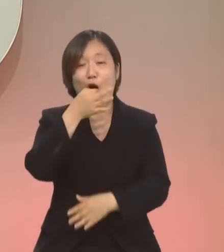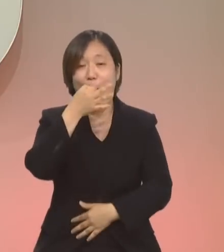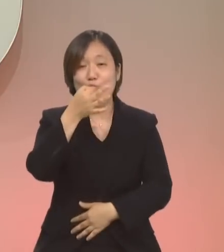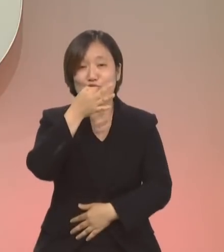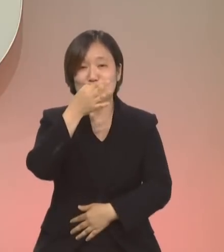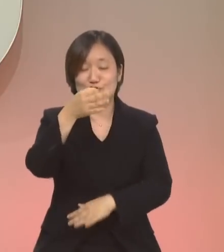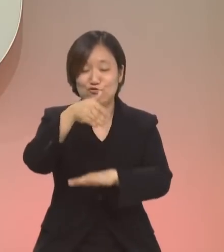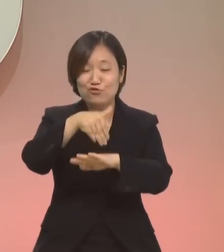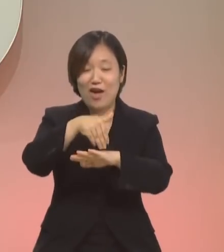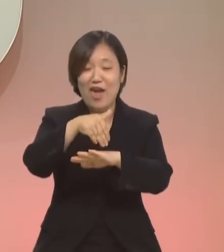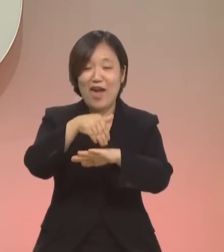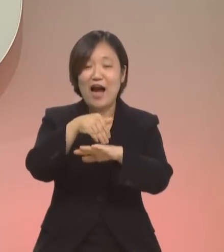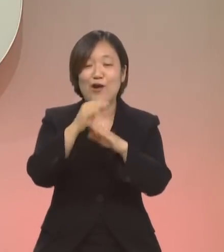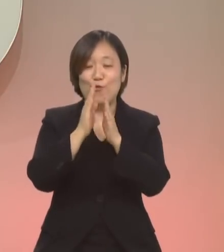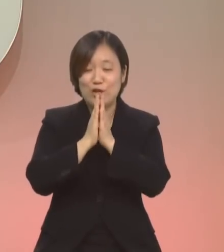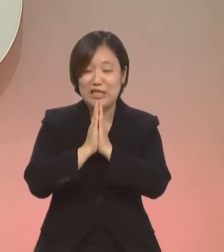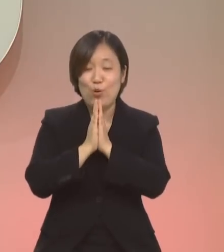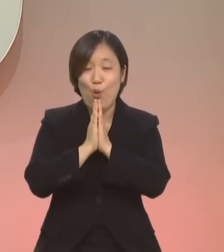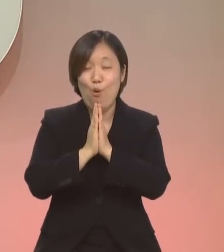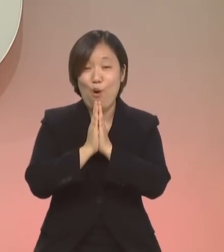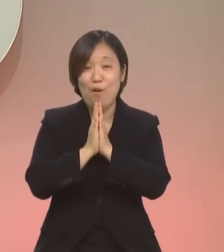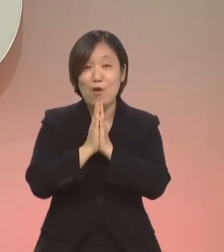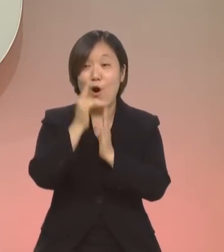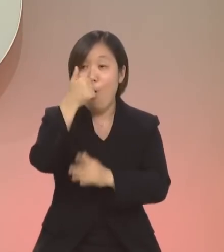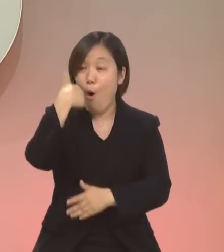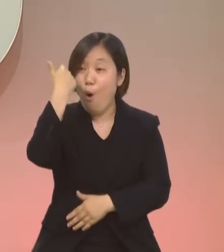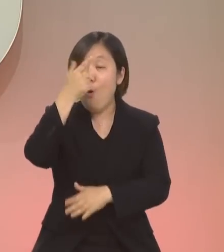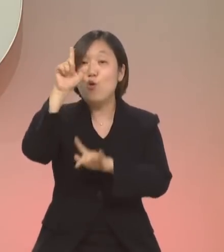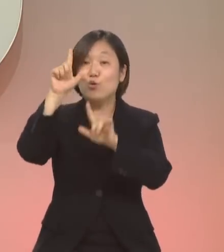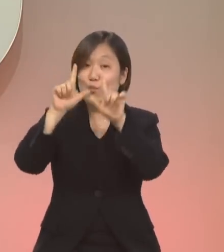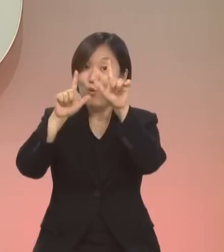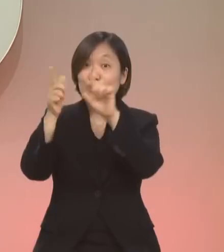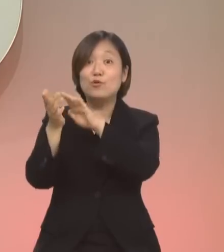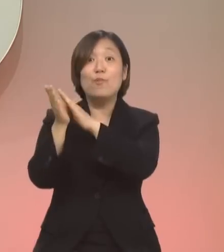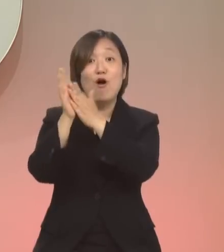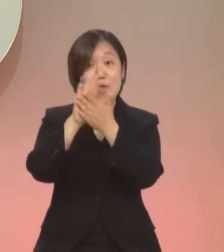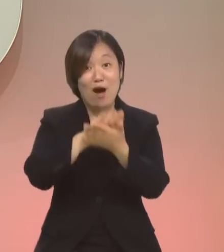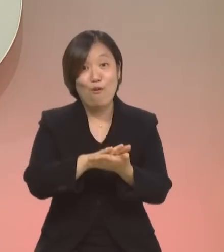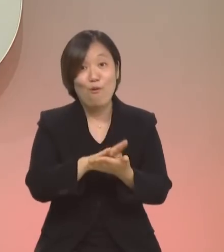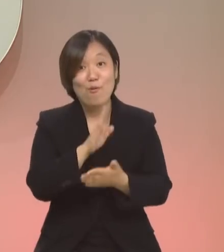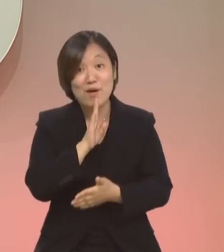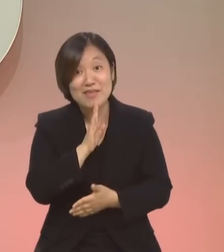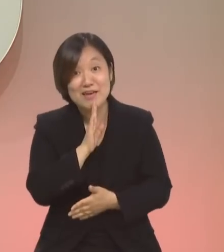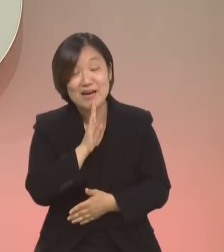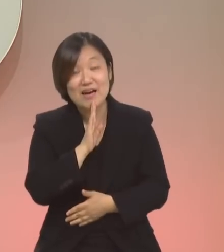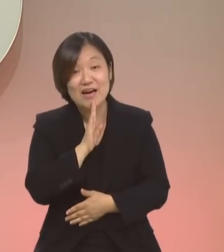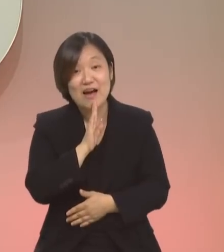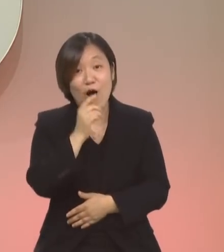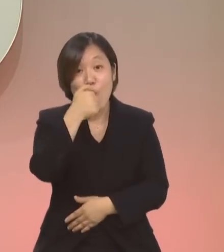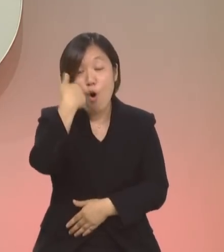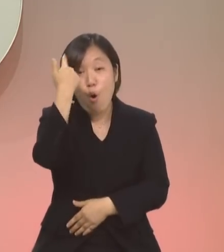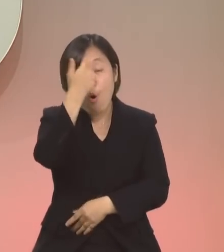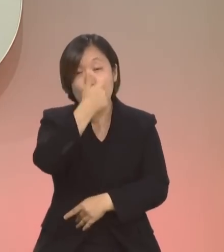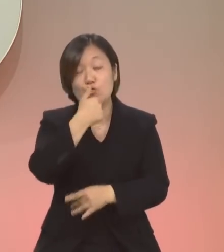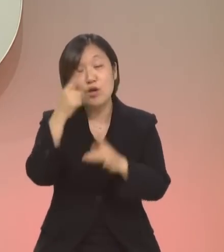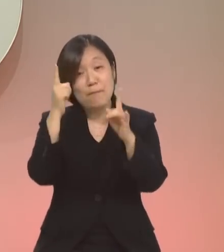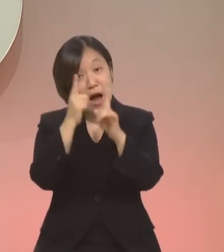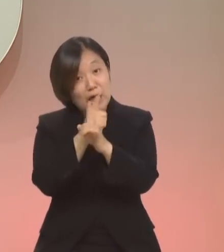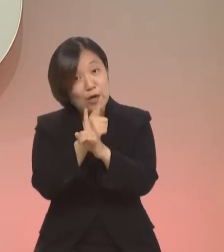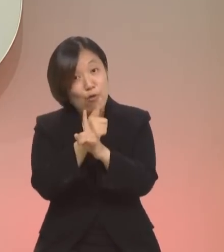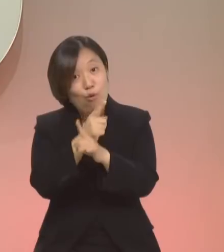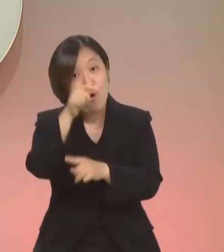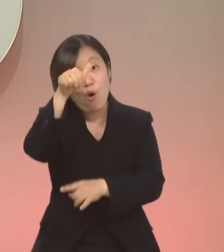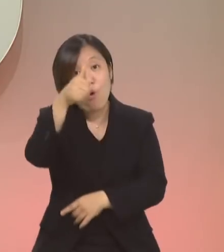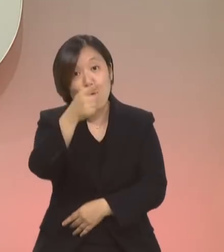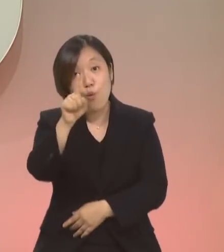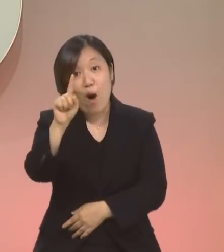하면서 그렇게 이제 인상도 많이 변하게 됐고 그 여러분 인상의 변했다 관상의